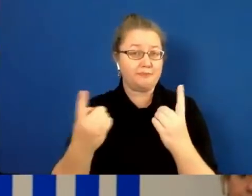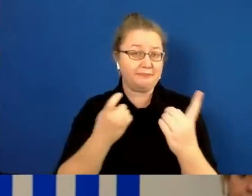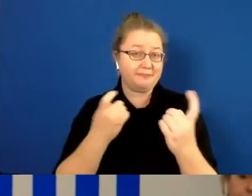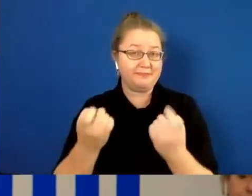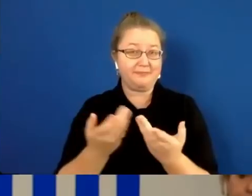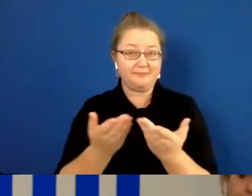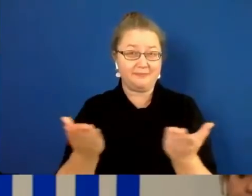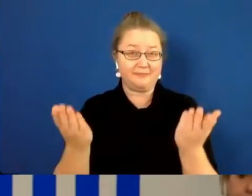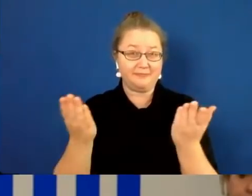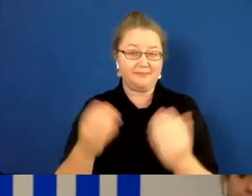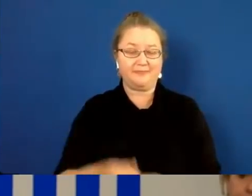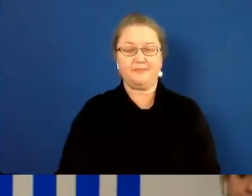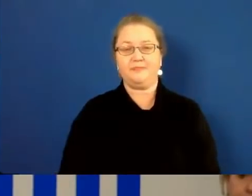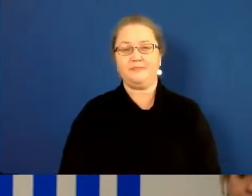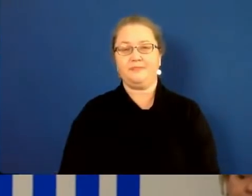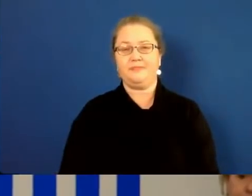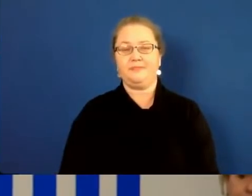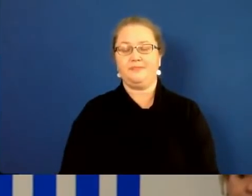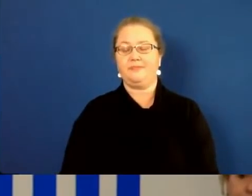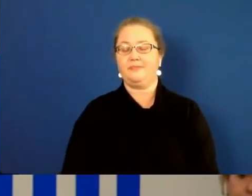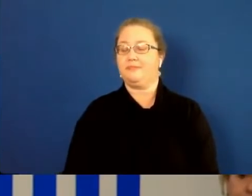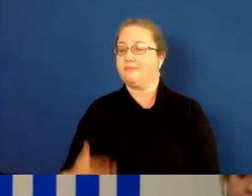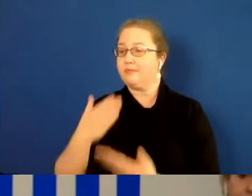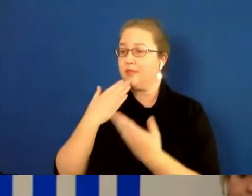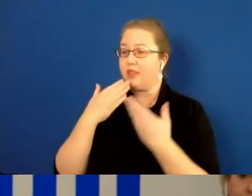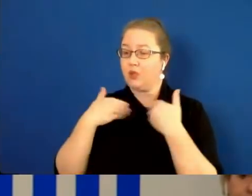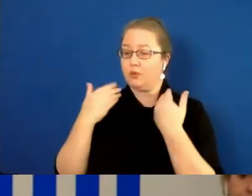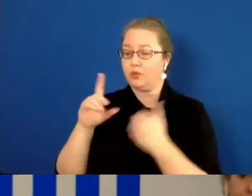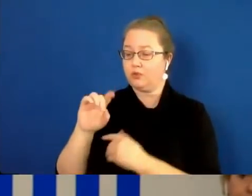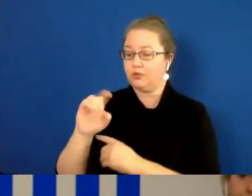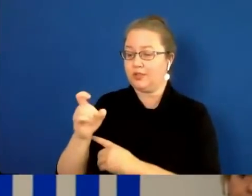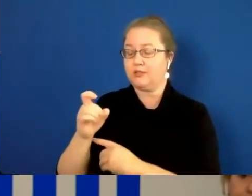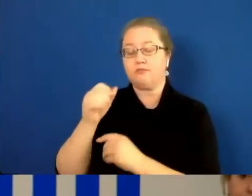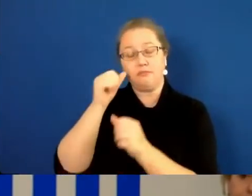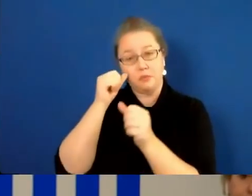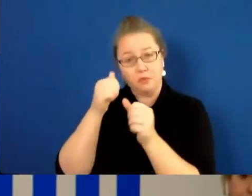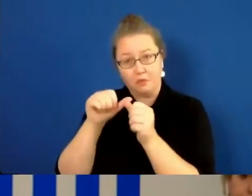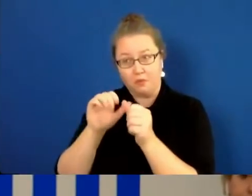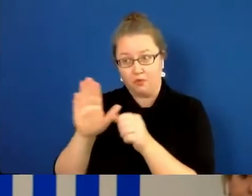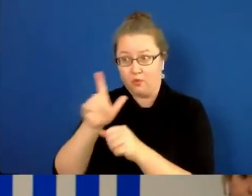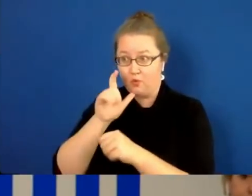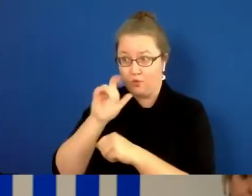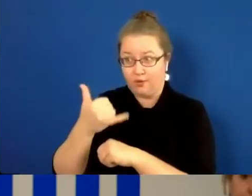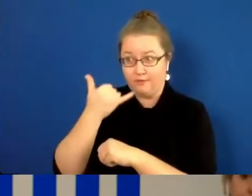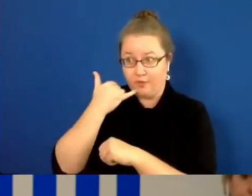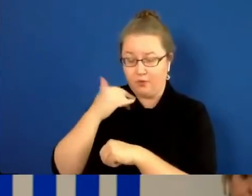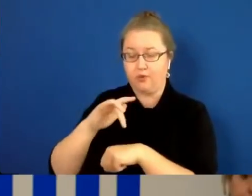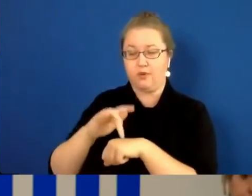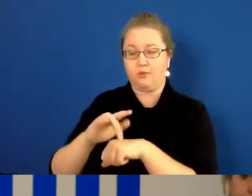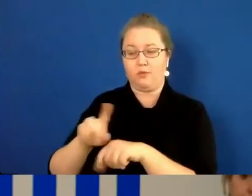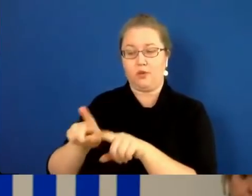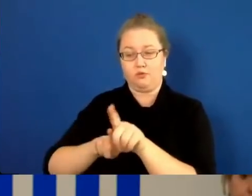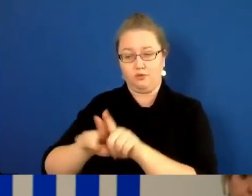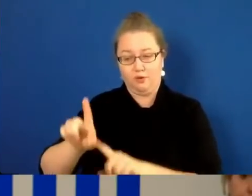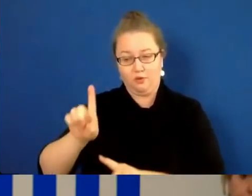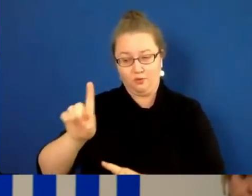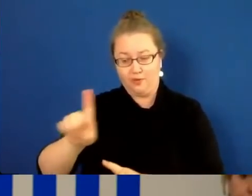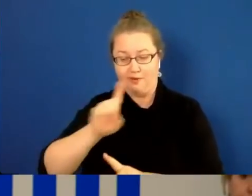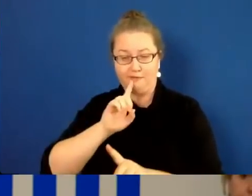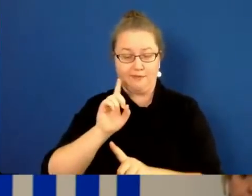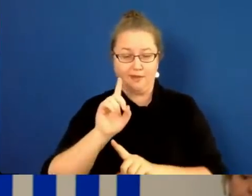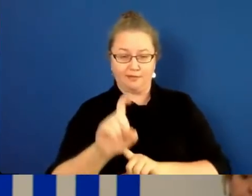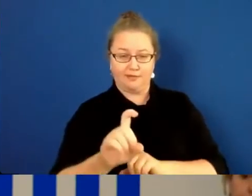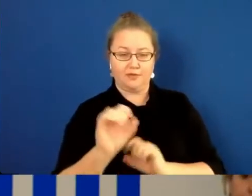et 406 au nord. Il y a aussi 89 cas de personnes qui vivent en dehors du Canada.